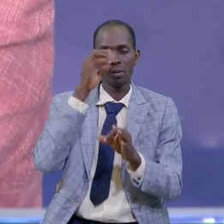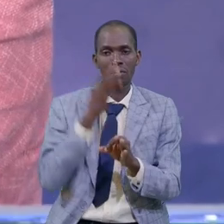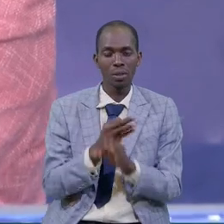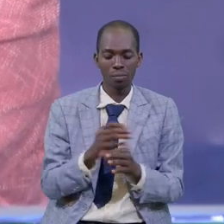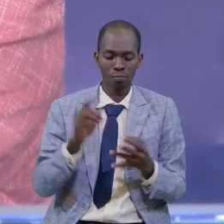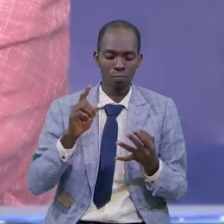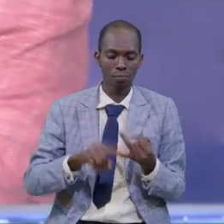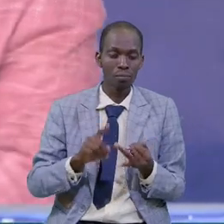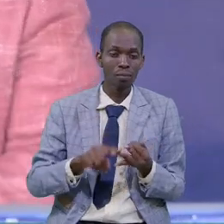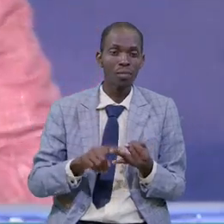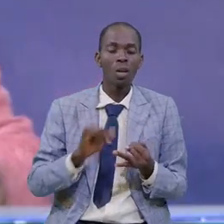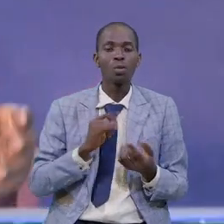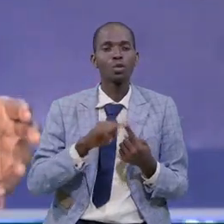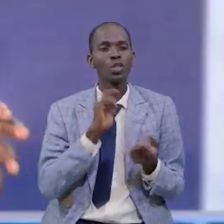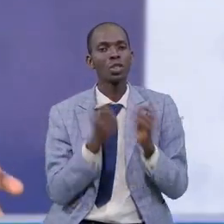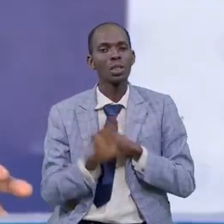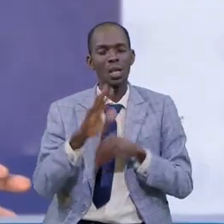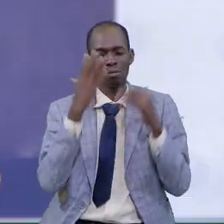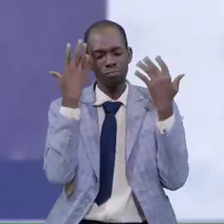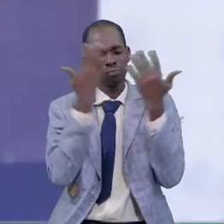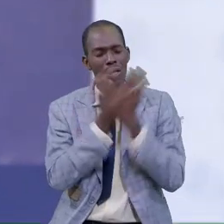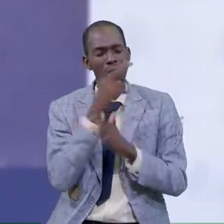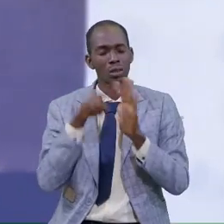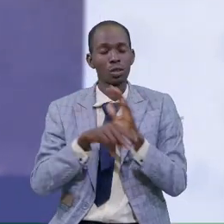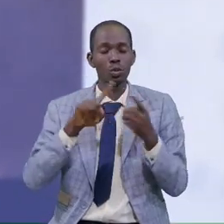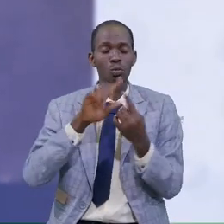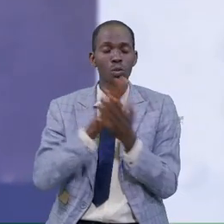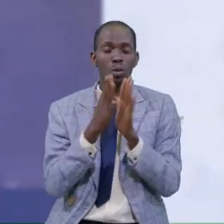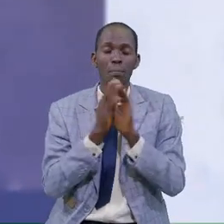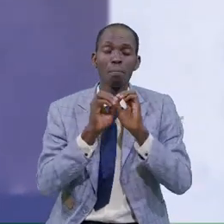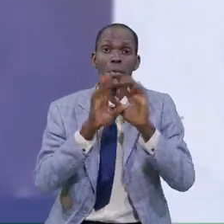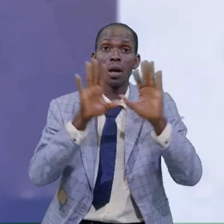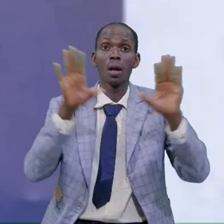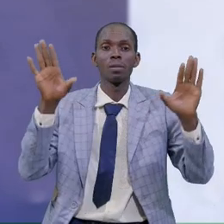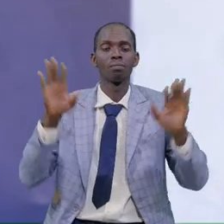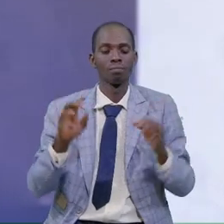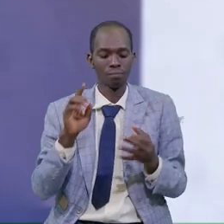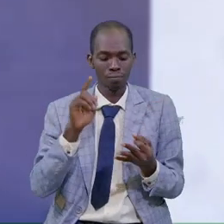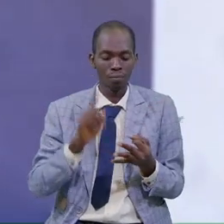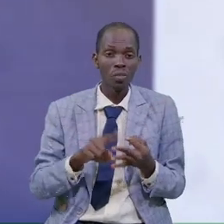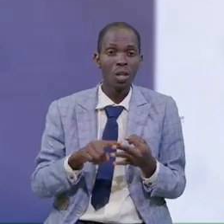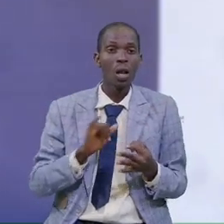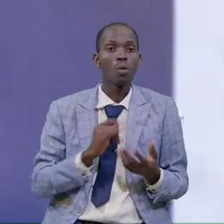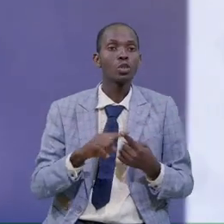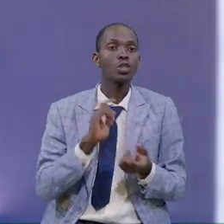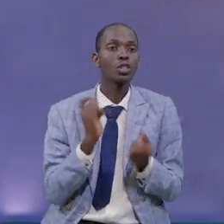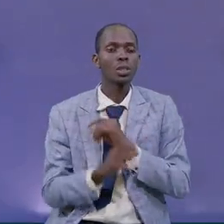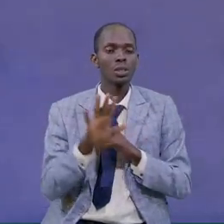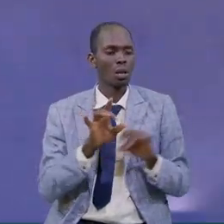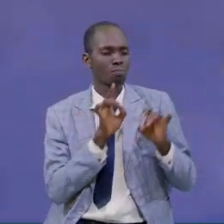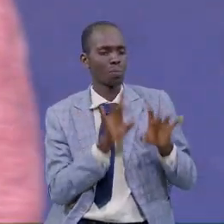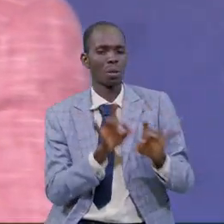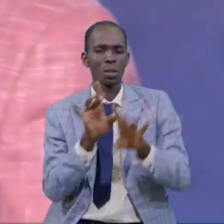en lumière. Ça va les aider. Je veux changer leur haine en amour. Ça va les aider. Je